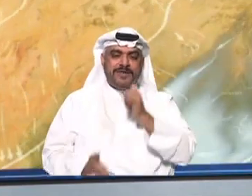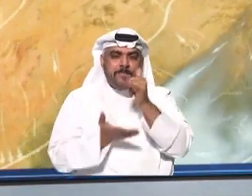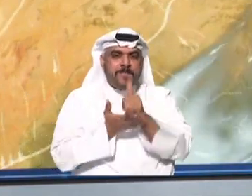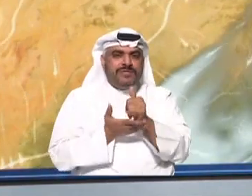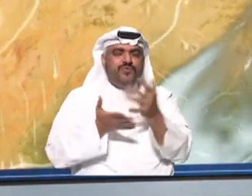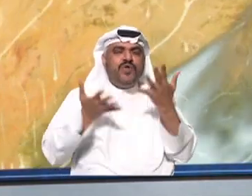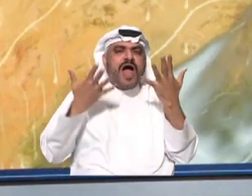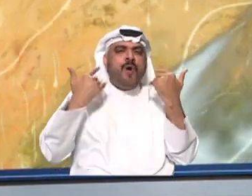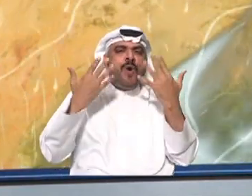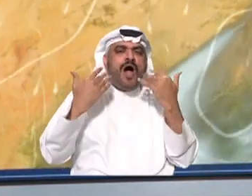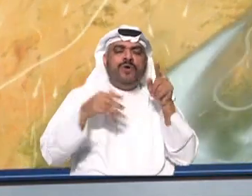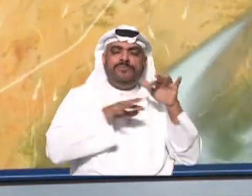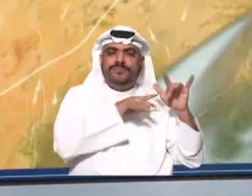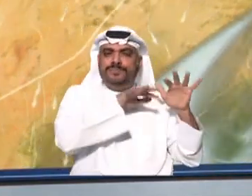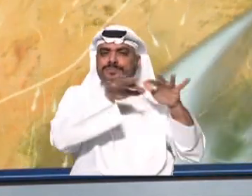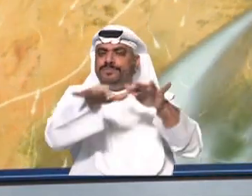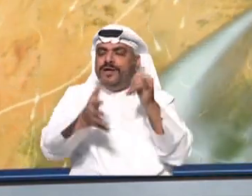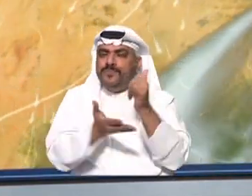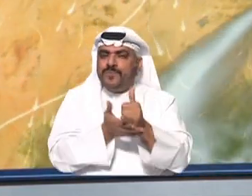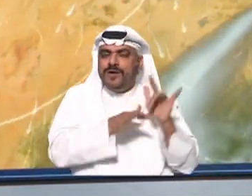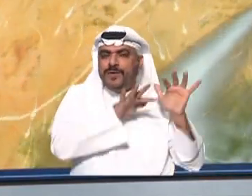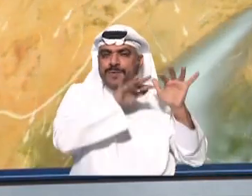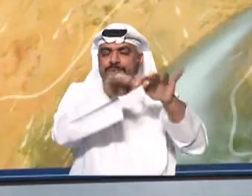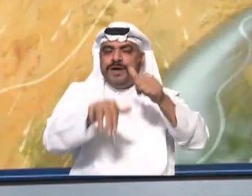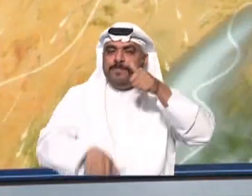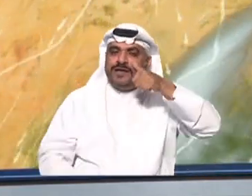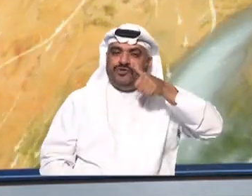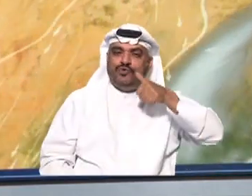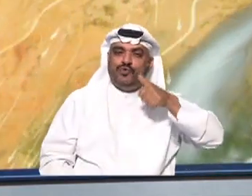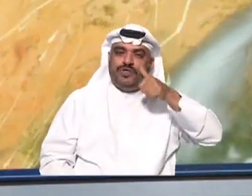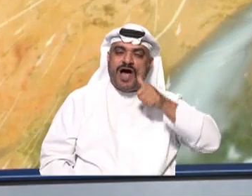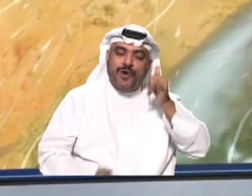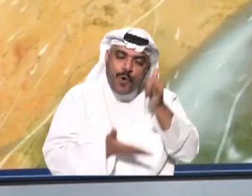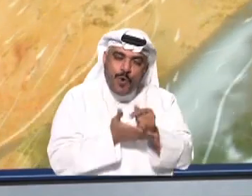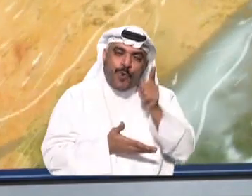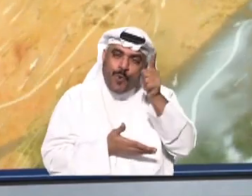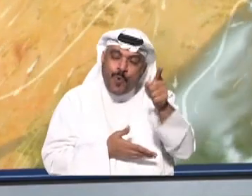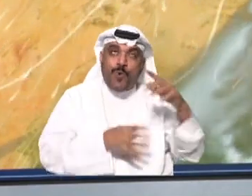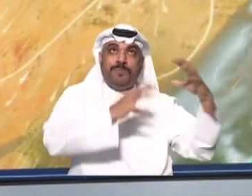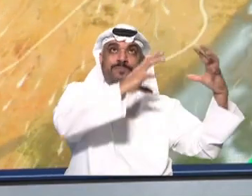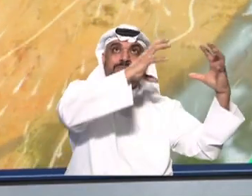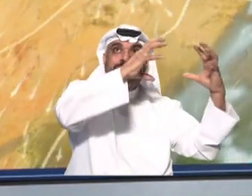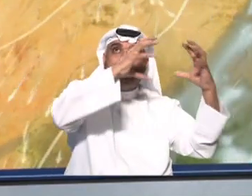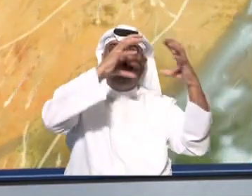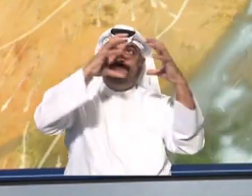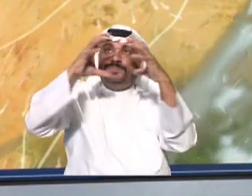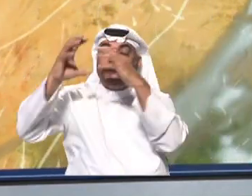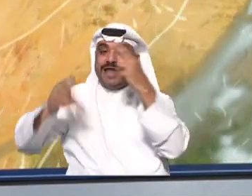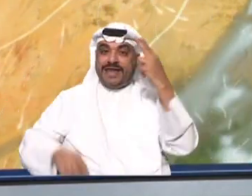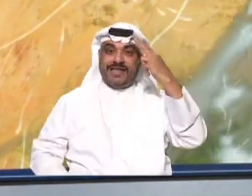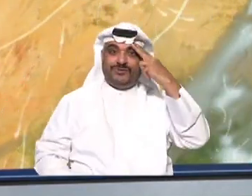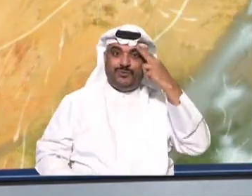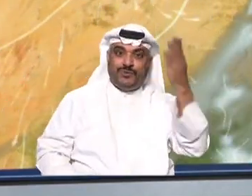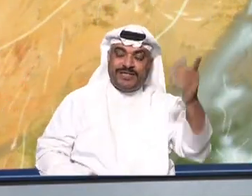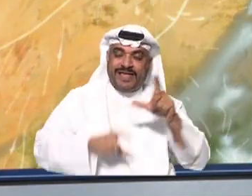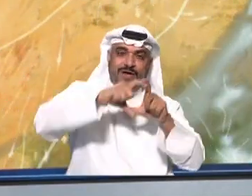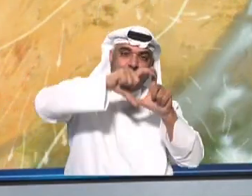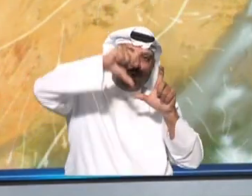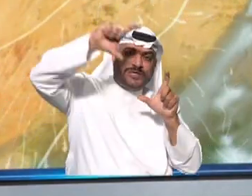حراري المنخفض السوداني الموسمي أدى لتكونات السحب على شمال المملكة العربية السعودية كذلك المناطق الغربية من دولة